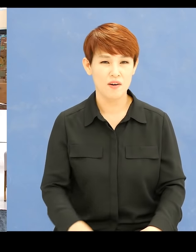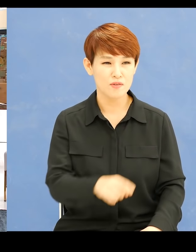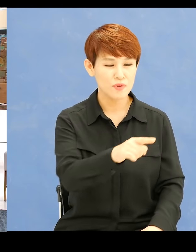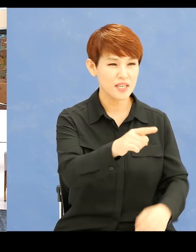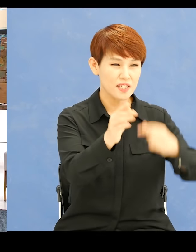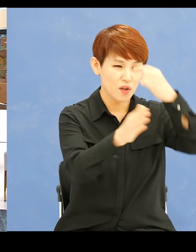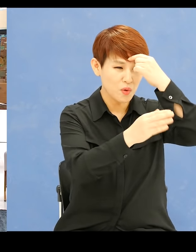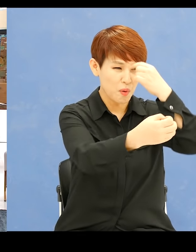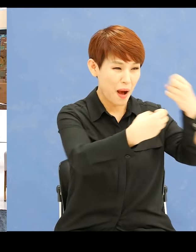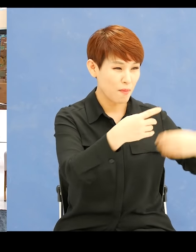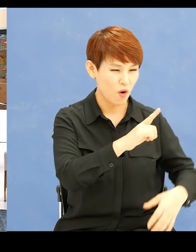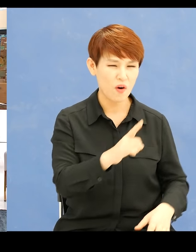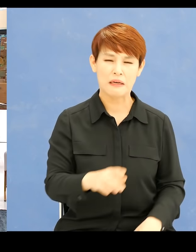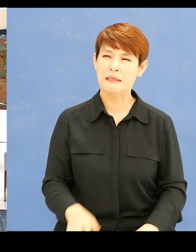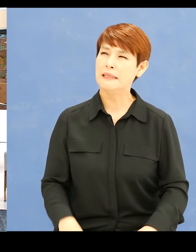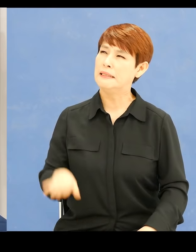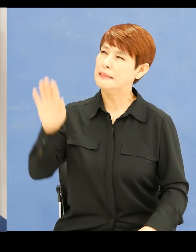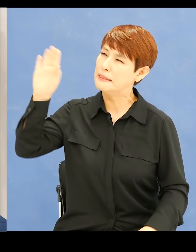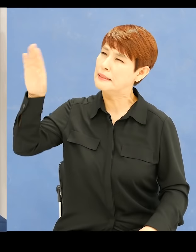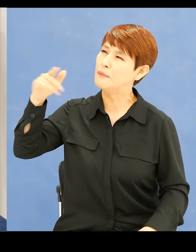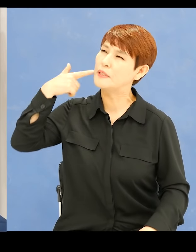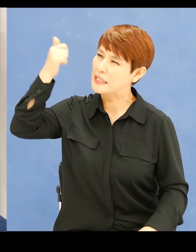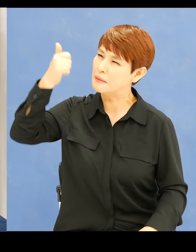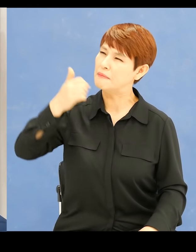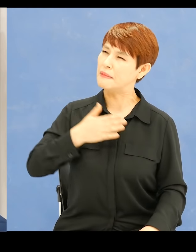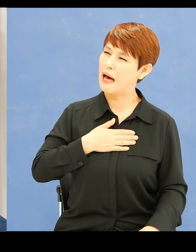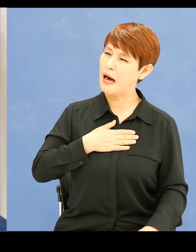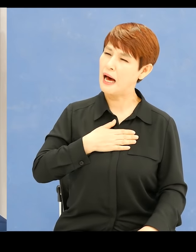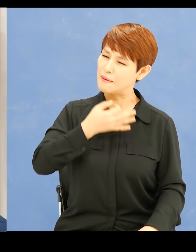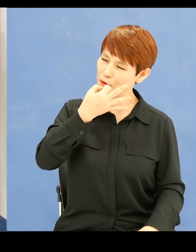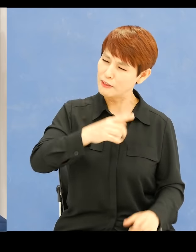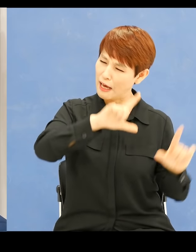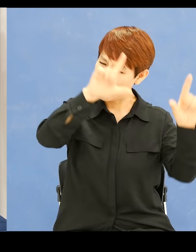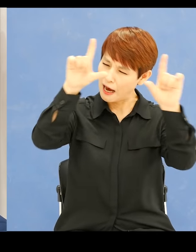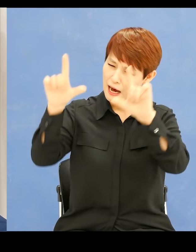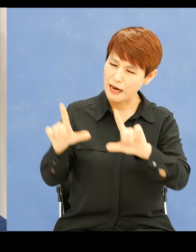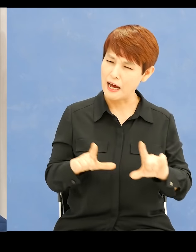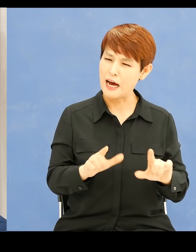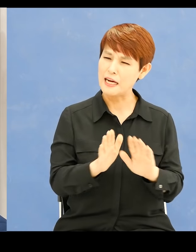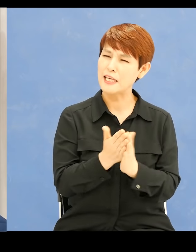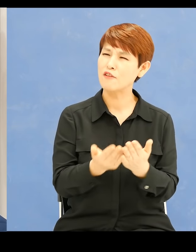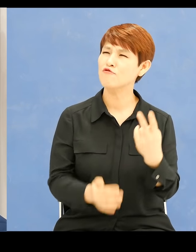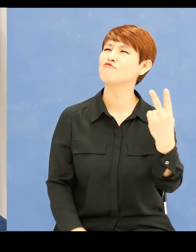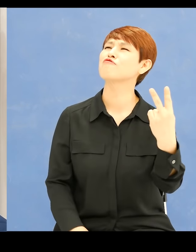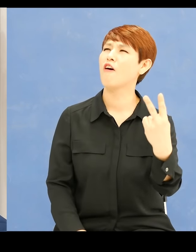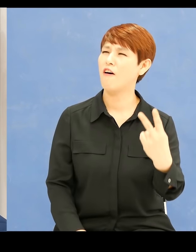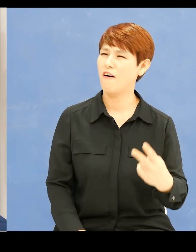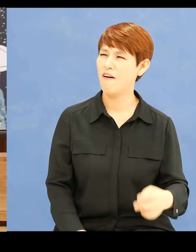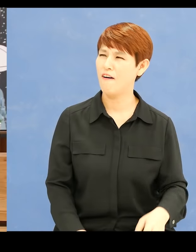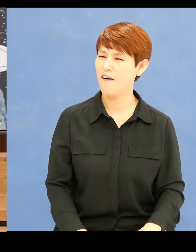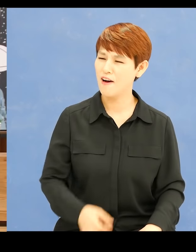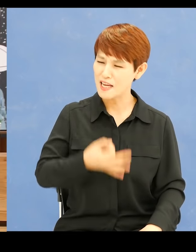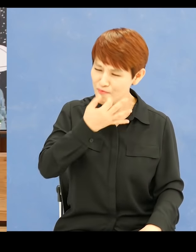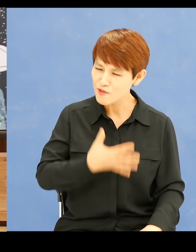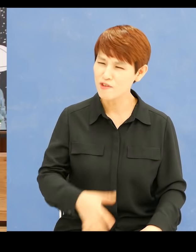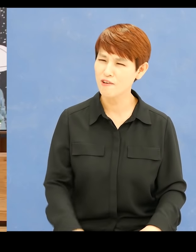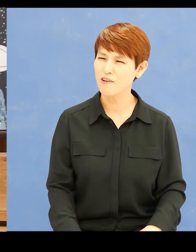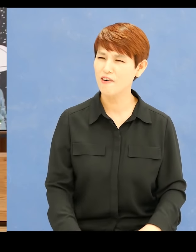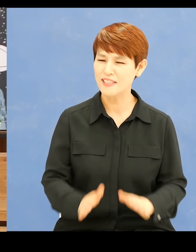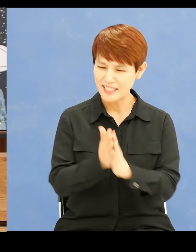말이 우리 교회 성도님들이 저를 보고 목사님 내 얘기 다 못합니다. 얘기하면 책 2권으로도 모자랍니다.